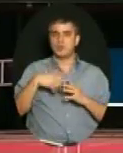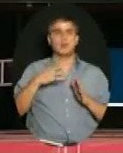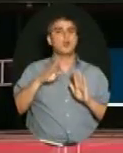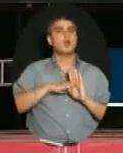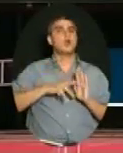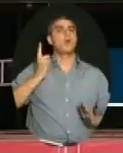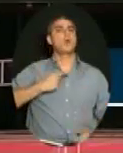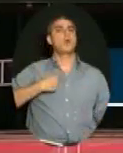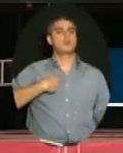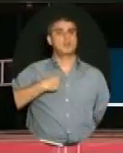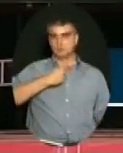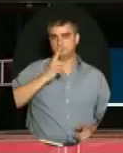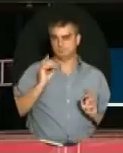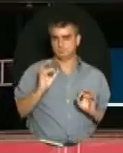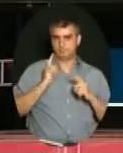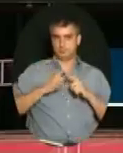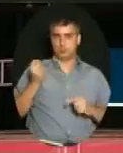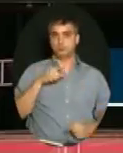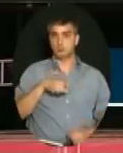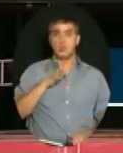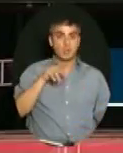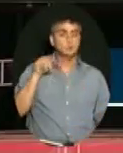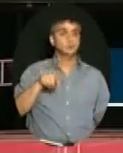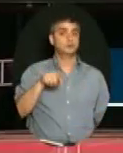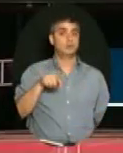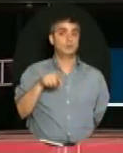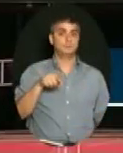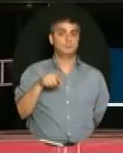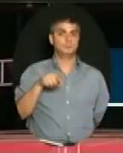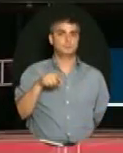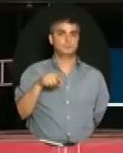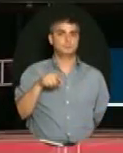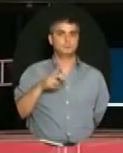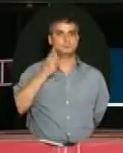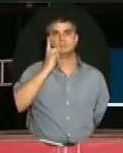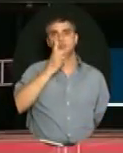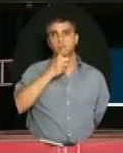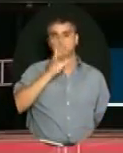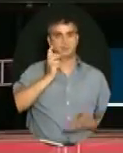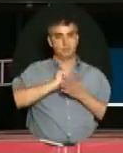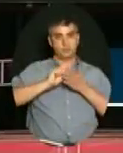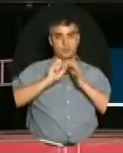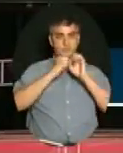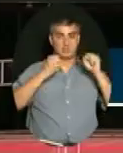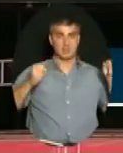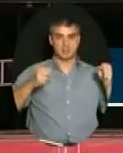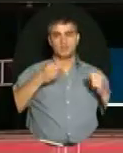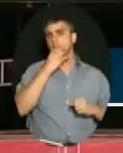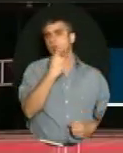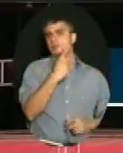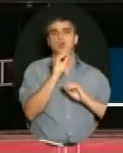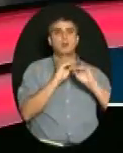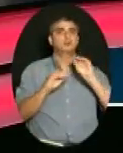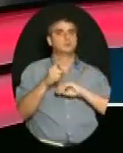בחוקותיי, שתהיה בדיוק השבוע, שגם שם האיומים שהכותב התנך מרשה לעצמו